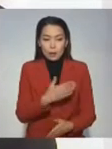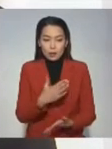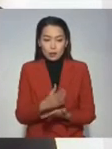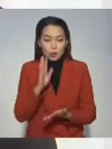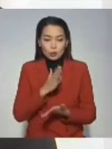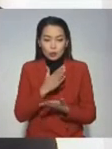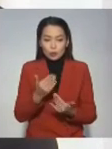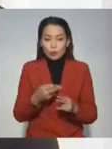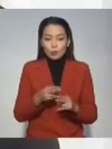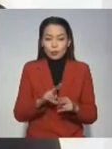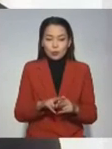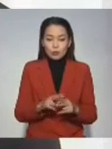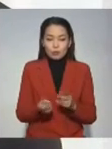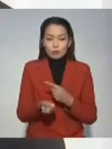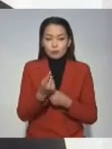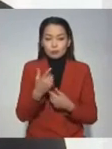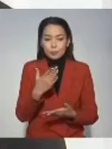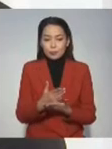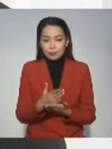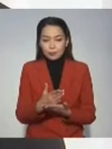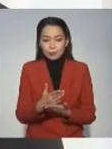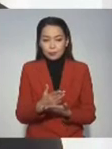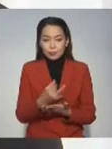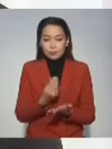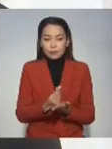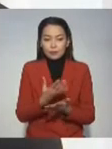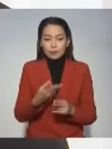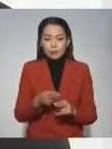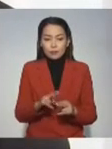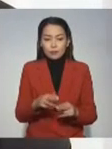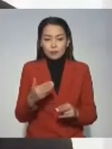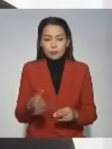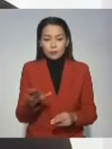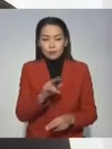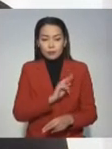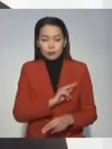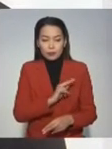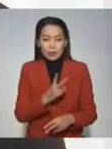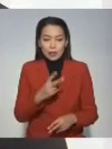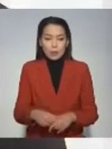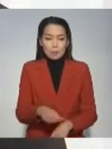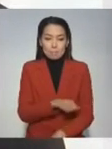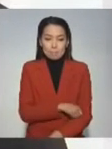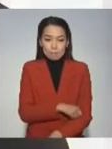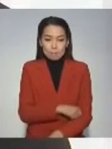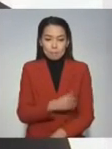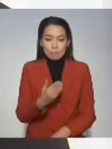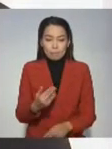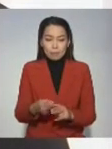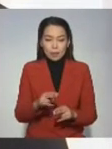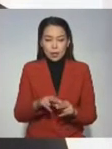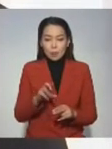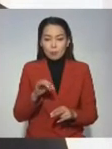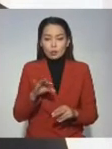сейсмикаға байланысты вопростар туындаған и қымбаттауы осы себепті. Өткен бұл мектеп қазір 2 метр армированный бетонның үстінде